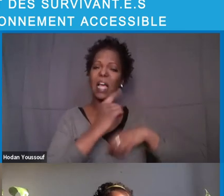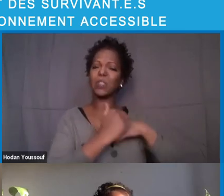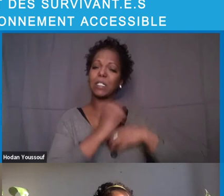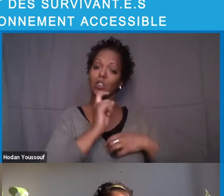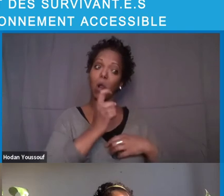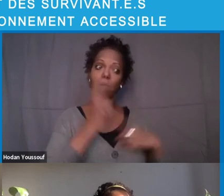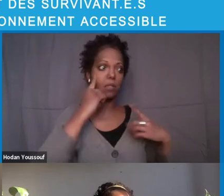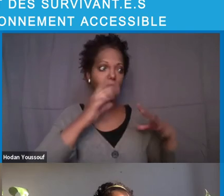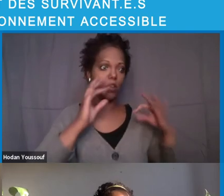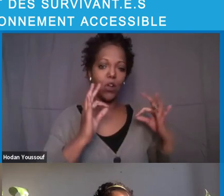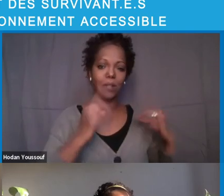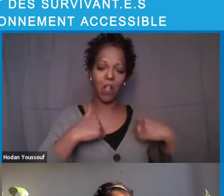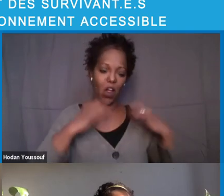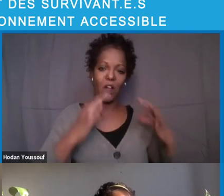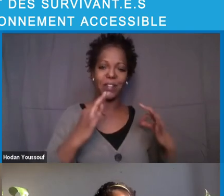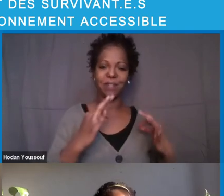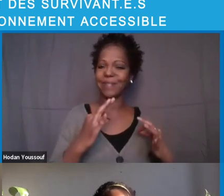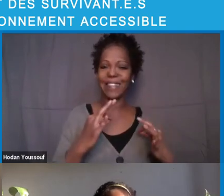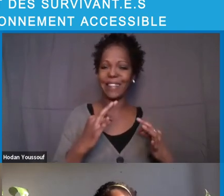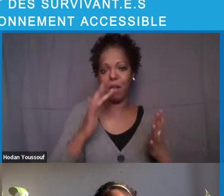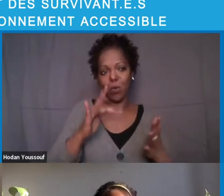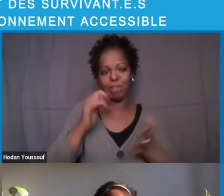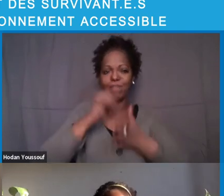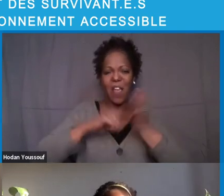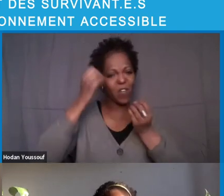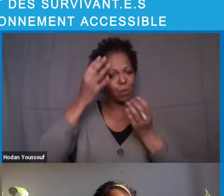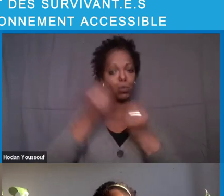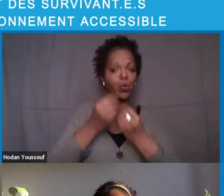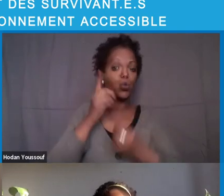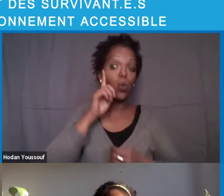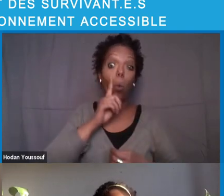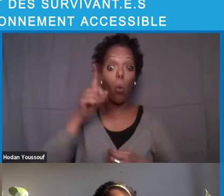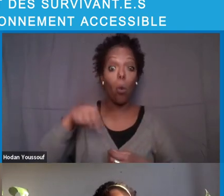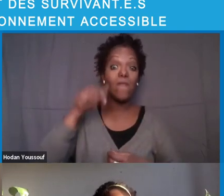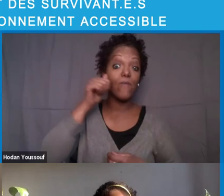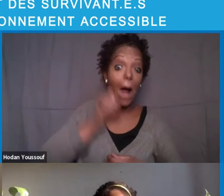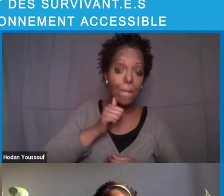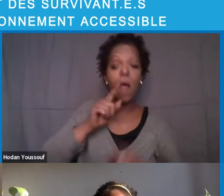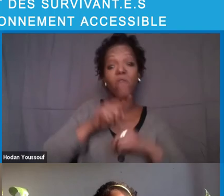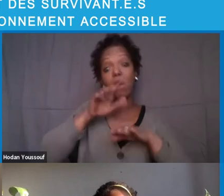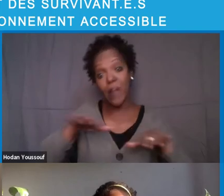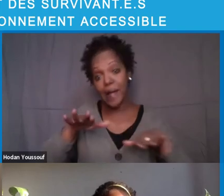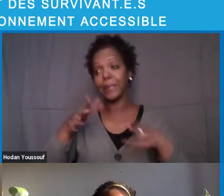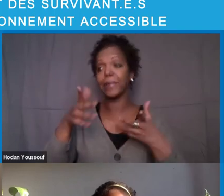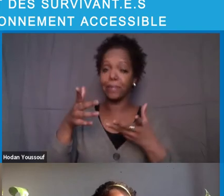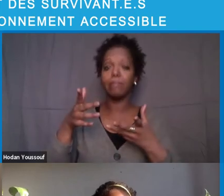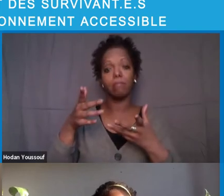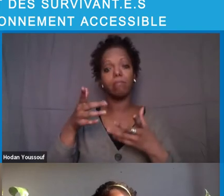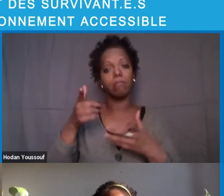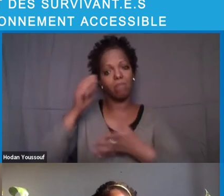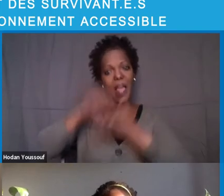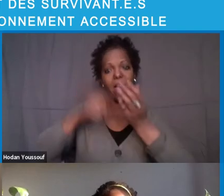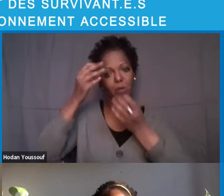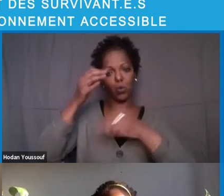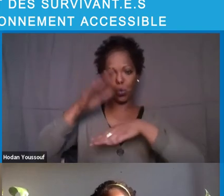abuser, ils vivent de l'harcèlement sexuel, de l'abus sexuel, mais c'est surtout un manque